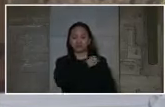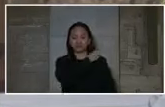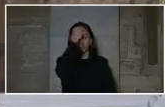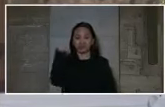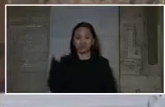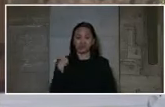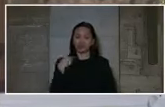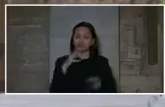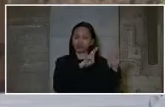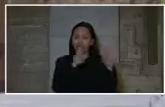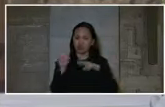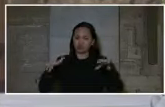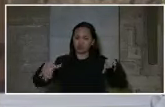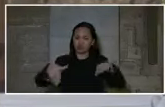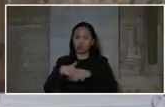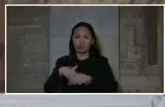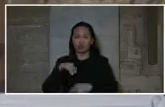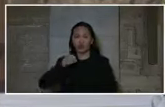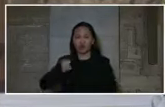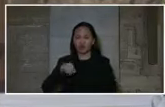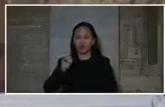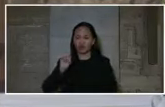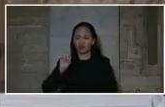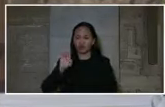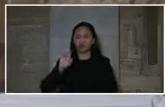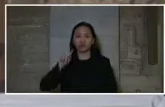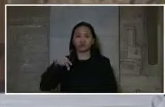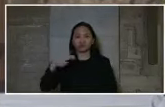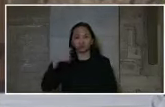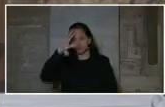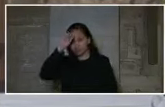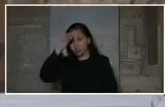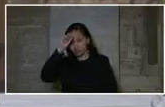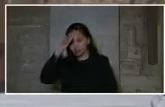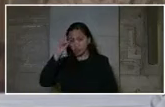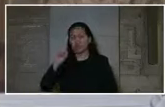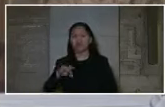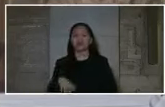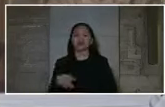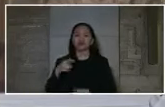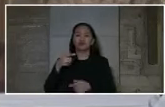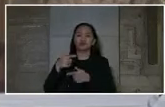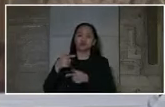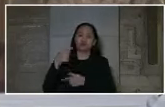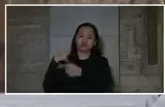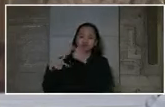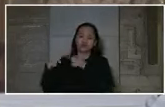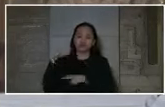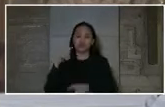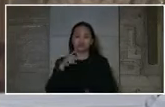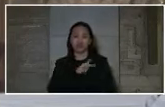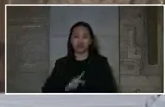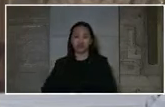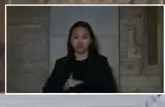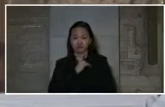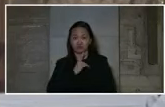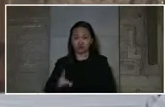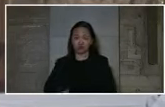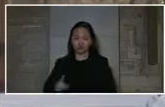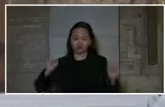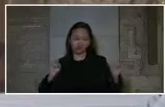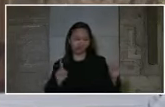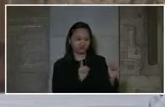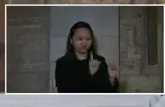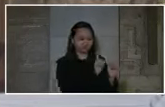Jose, isang lalaki buhat sa lipi ni Haring David. Paglapit ng anghel sa kinaroroonan